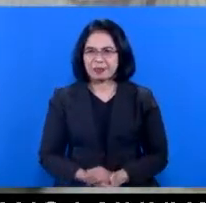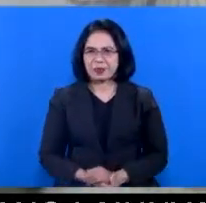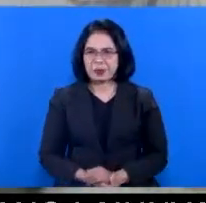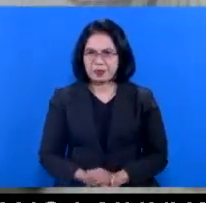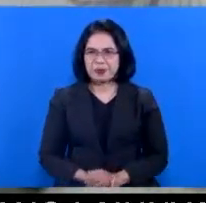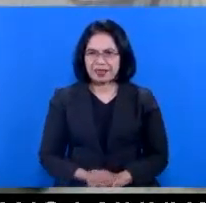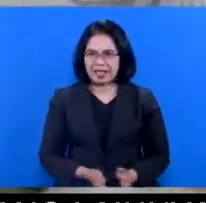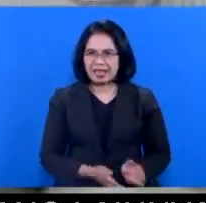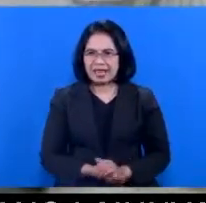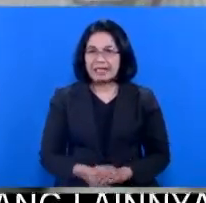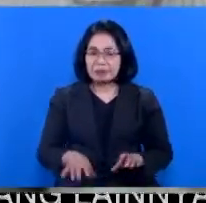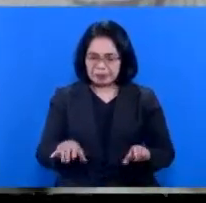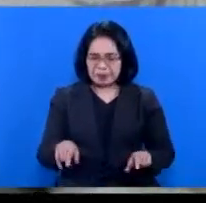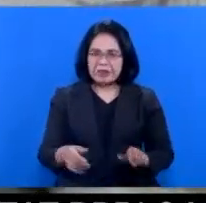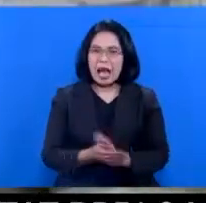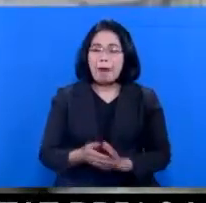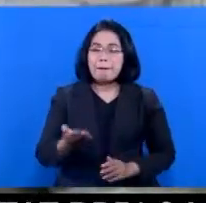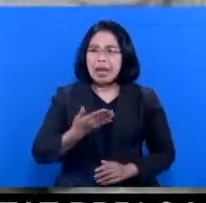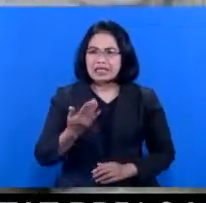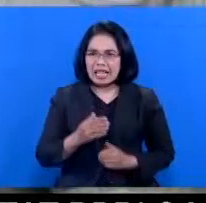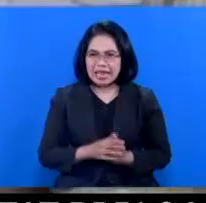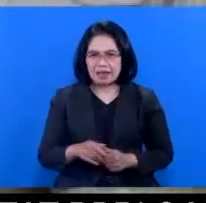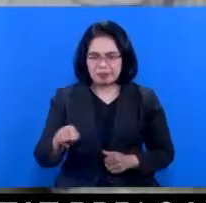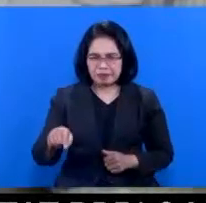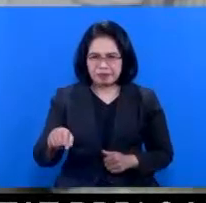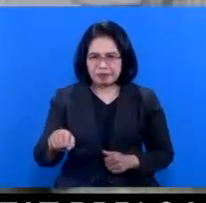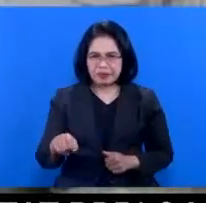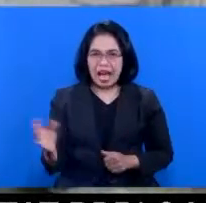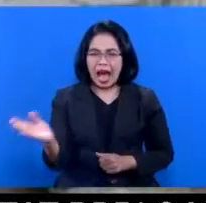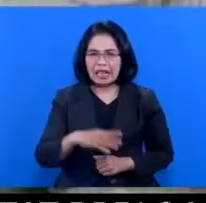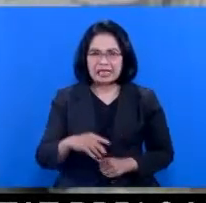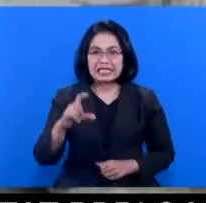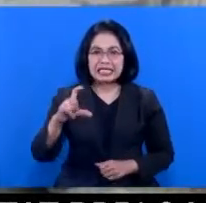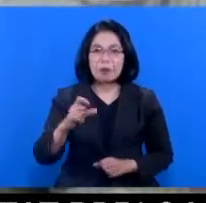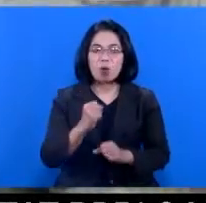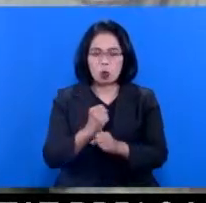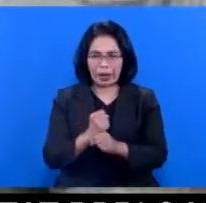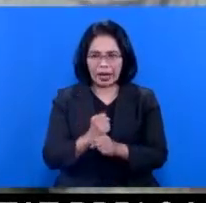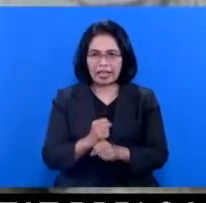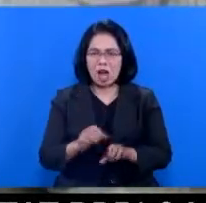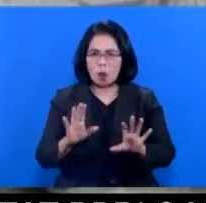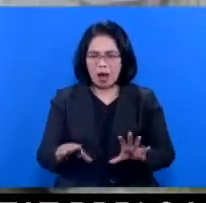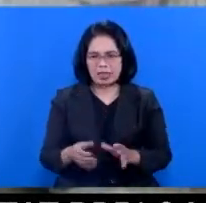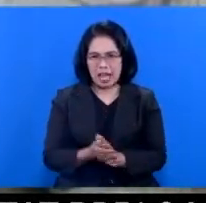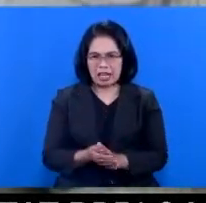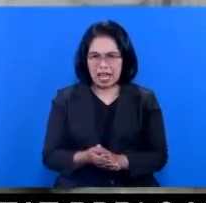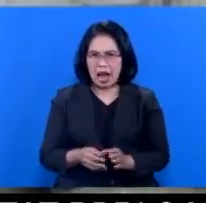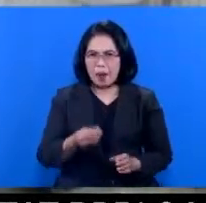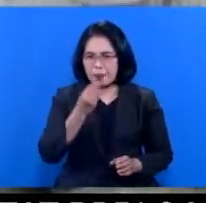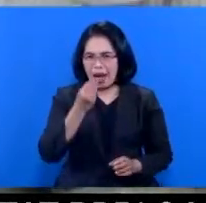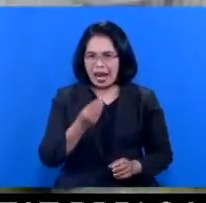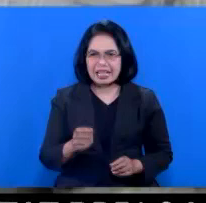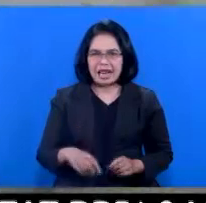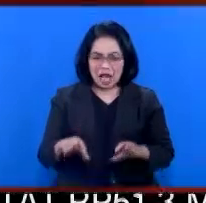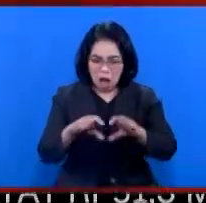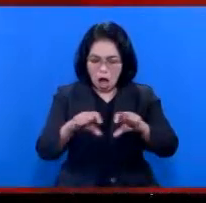identiknya sama lontong Cap Gome. Nah, di sini kenapa nih, Pak, pemilihannya ketupat gitu? Memang dari rumah saya ketupat di sebuah lontong. Memang